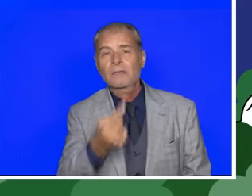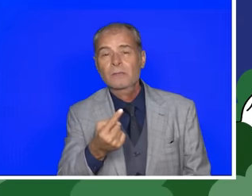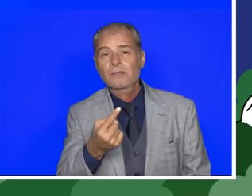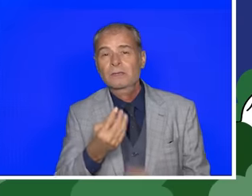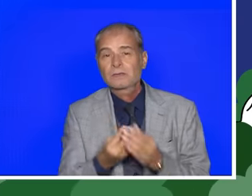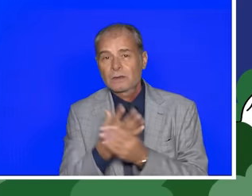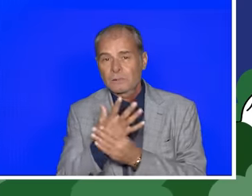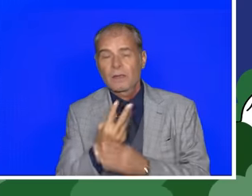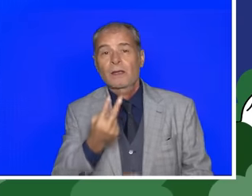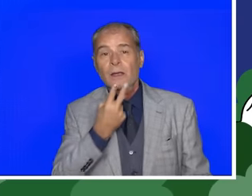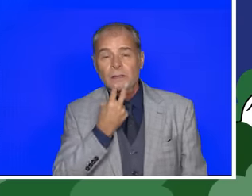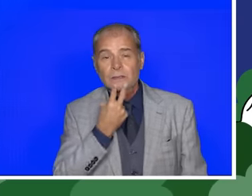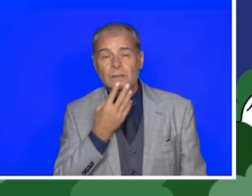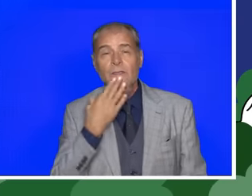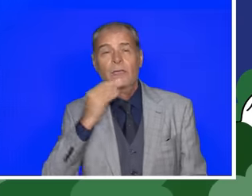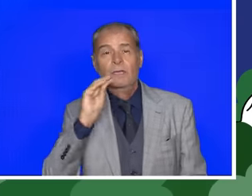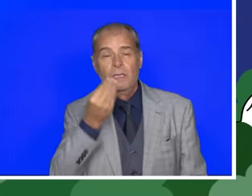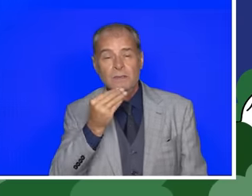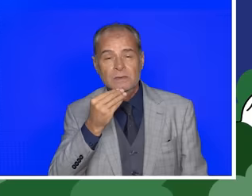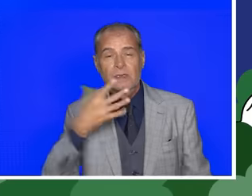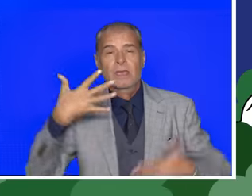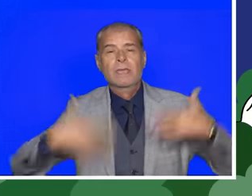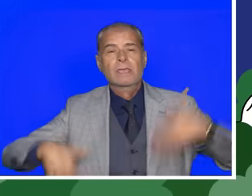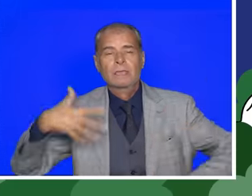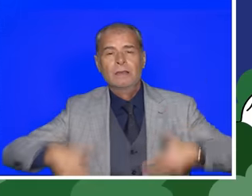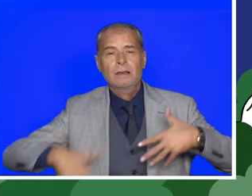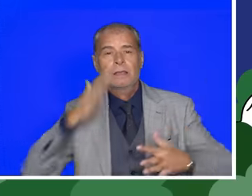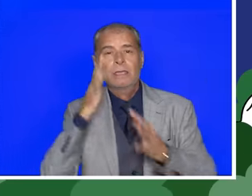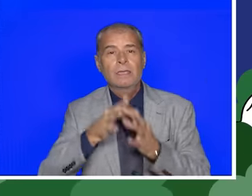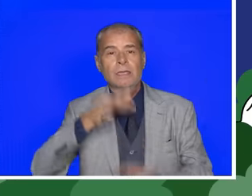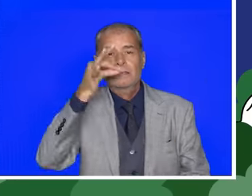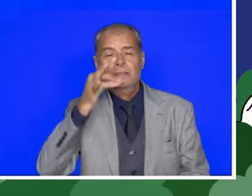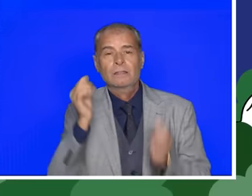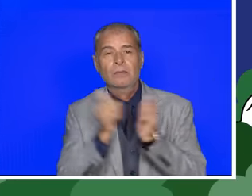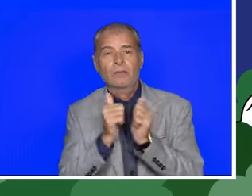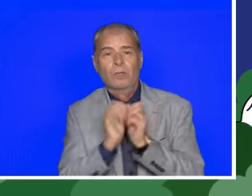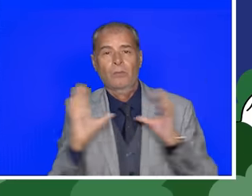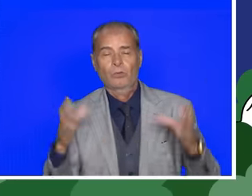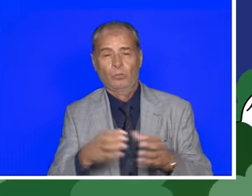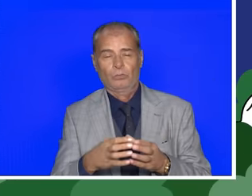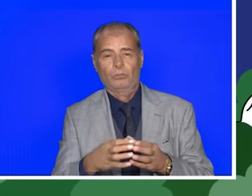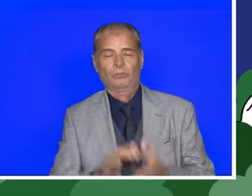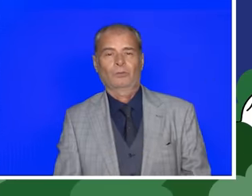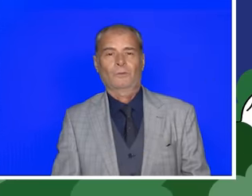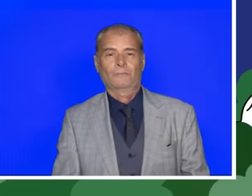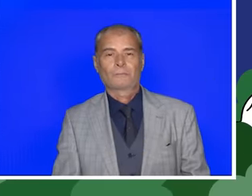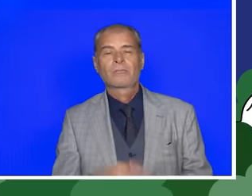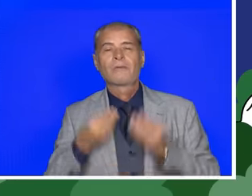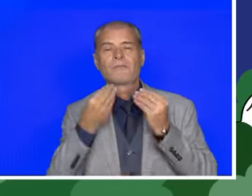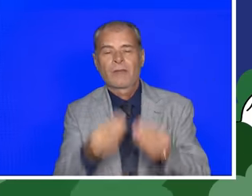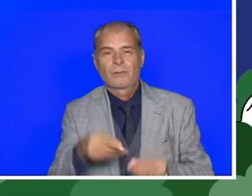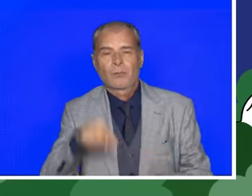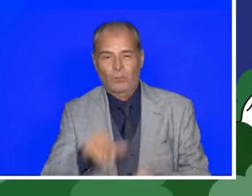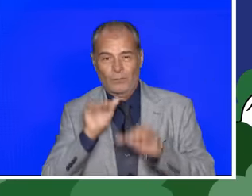kadın genç ve engelli bireyleri odağımıza alıyoruz verdiğimiz